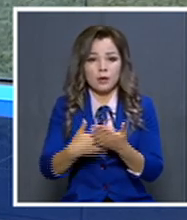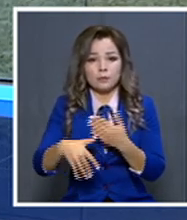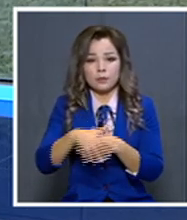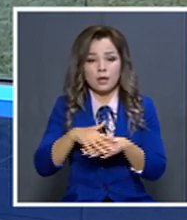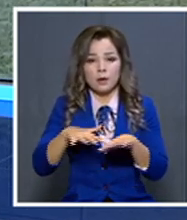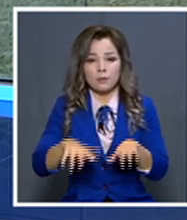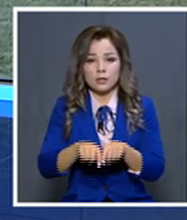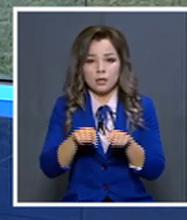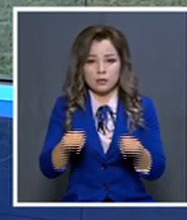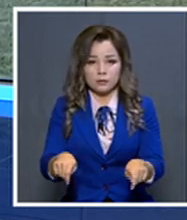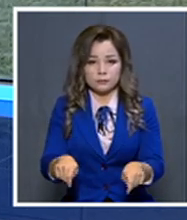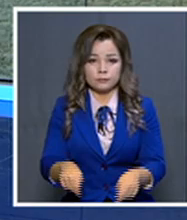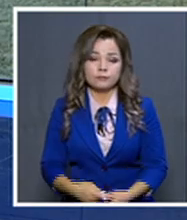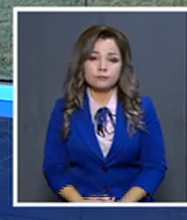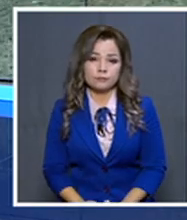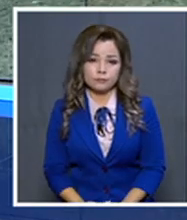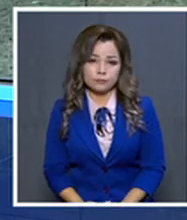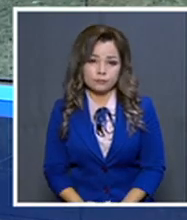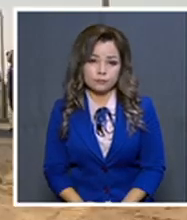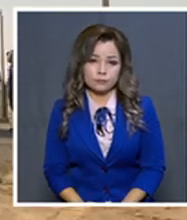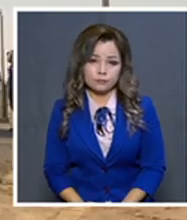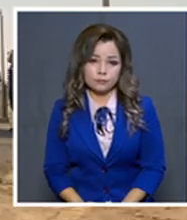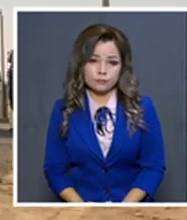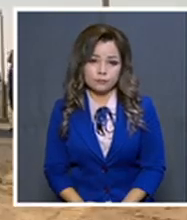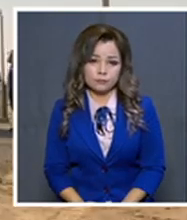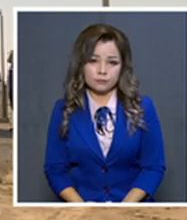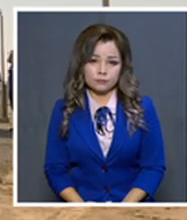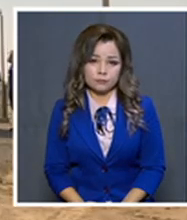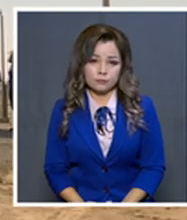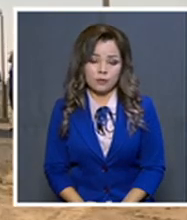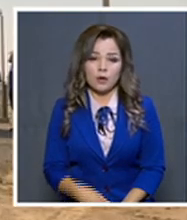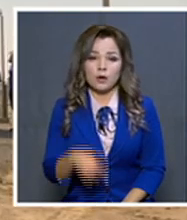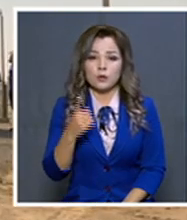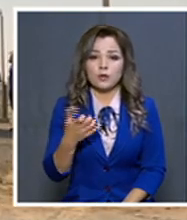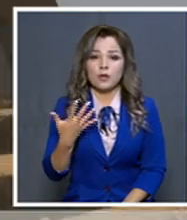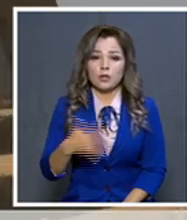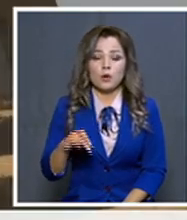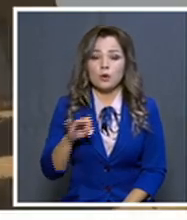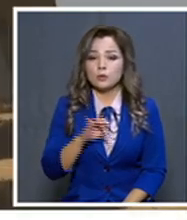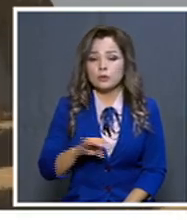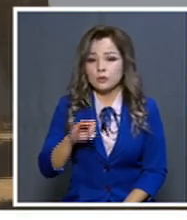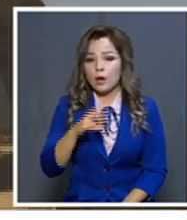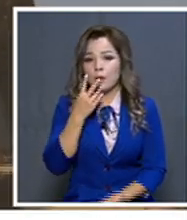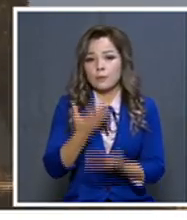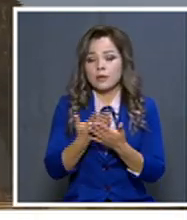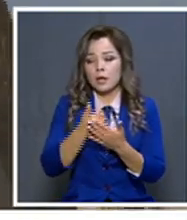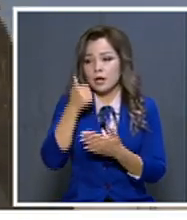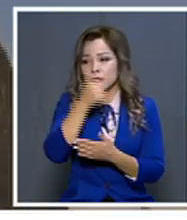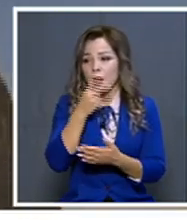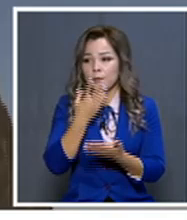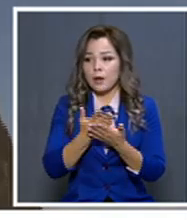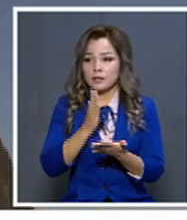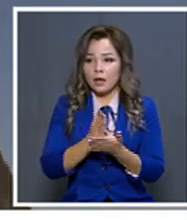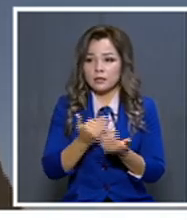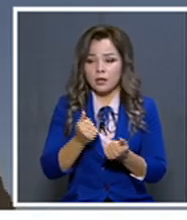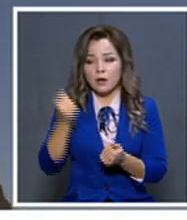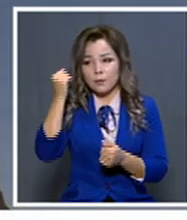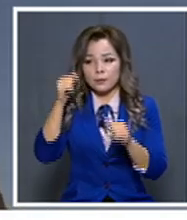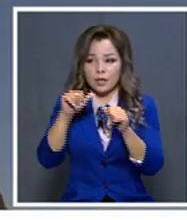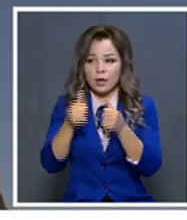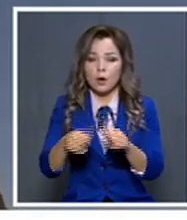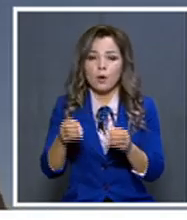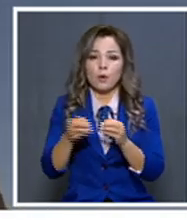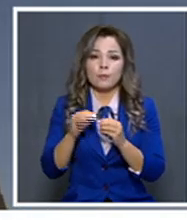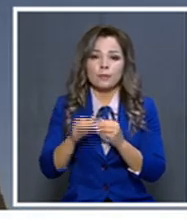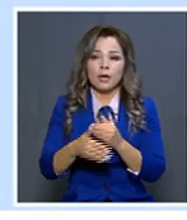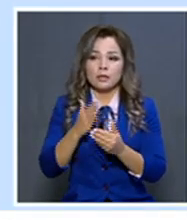Шантос Темірғали тарқатсын. Тасқыранның 150 жылға жуық тарихы бар. Оны тұрғызу үшін 10 мың бау қамыс пен 10 мың дана